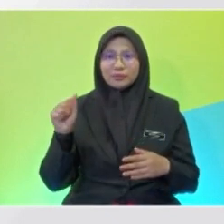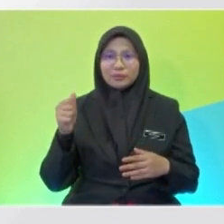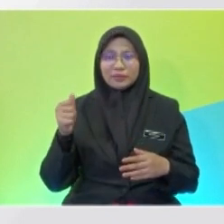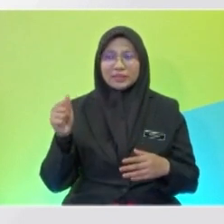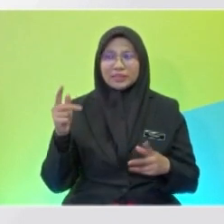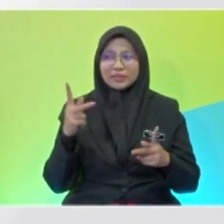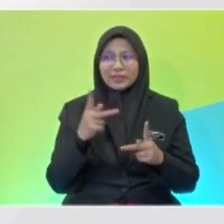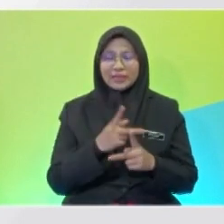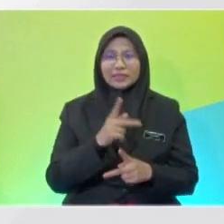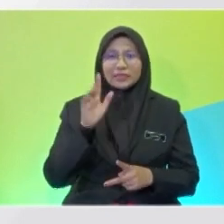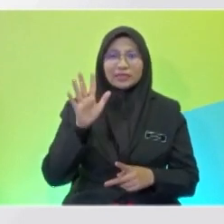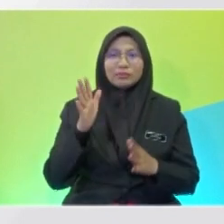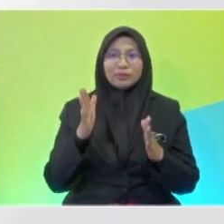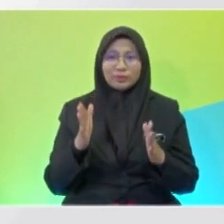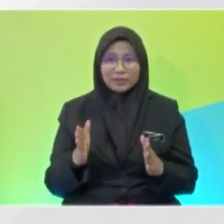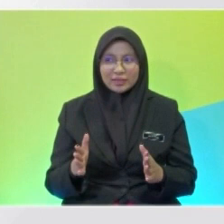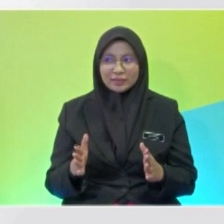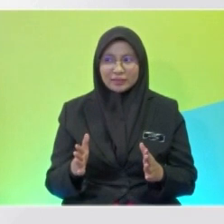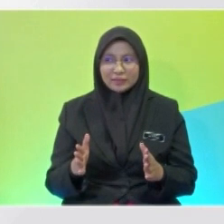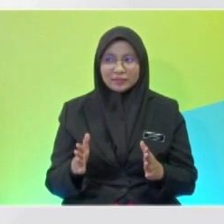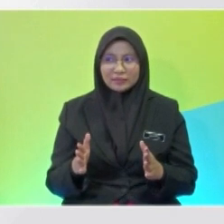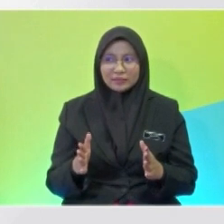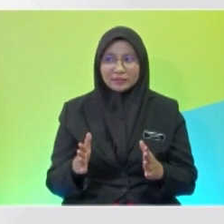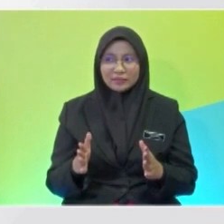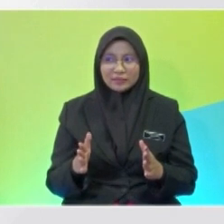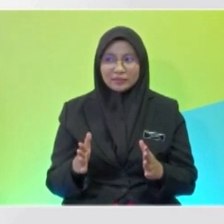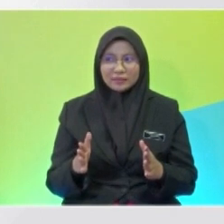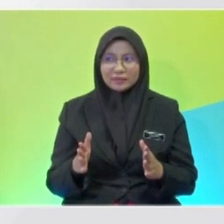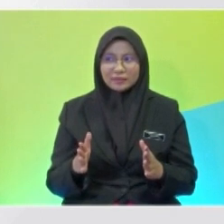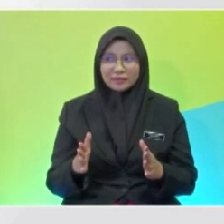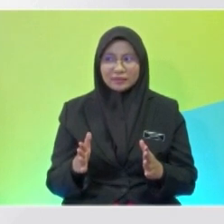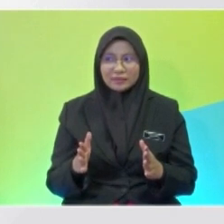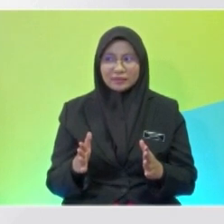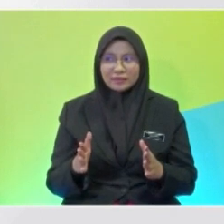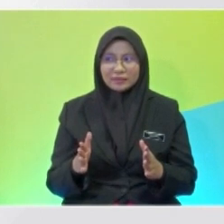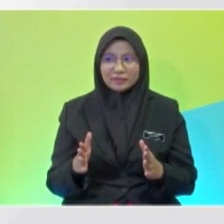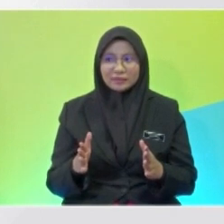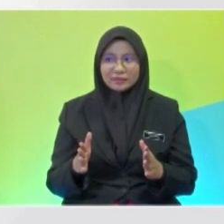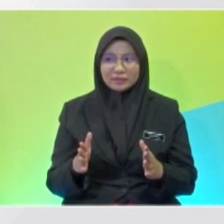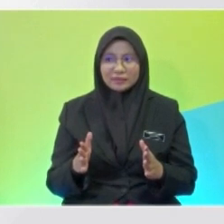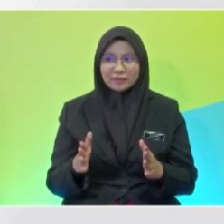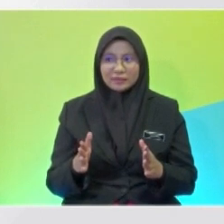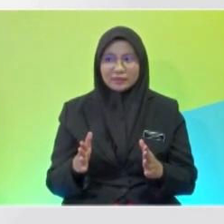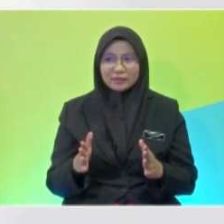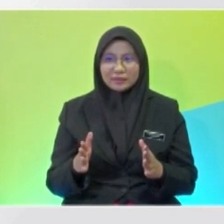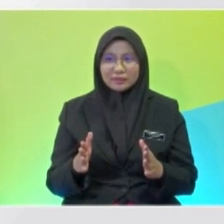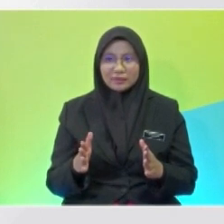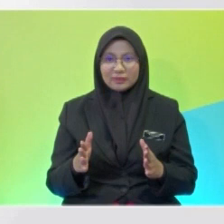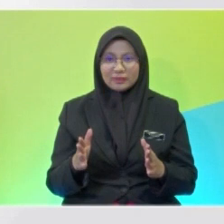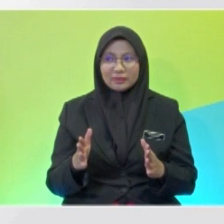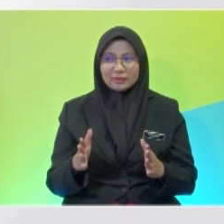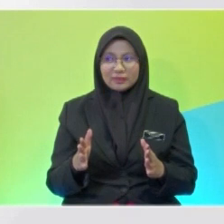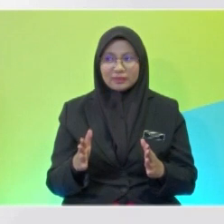dan 50 Ringgit ya 50 Ringgit itu iyalah kos Upa H untuk 5 orang warga emas ya